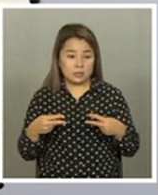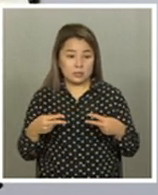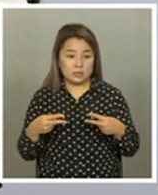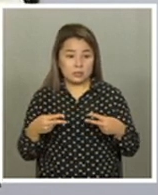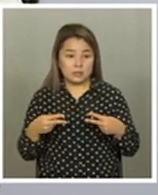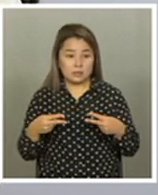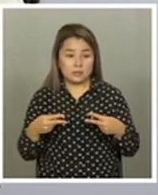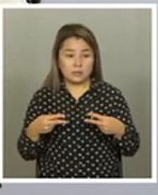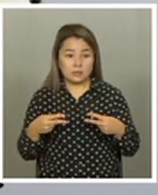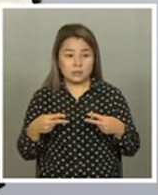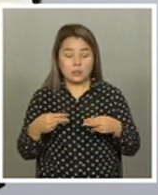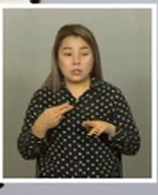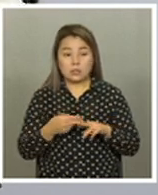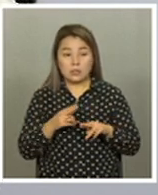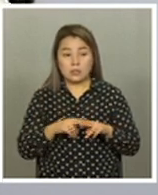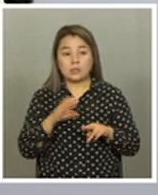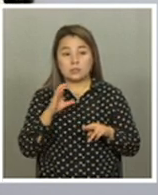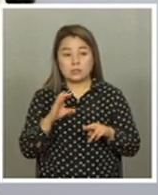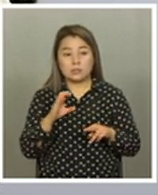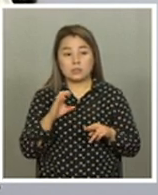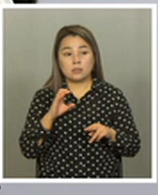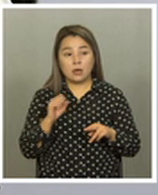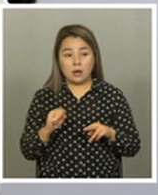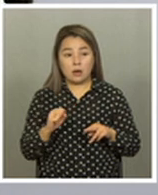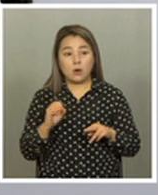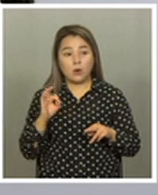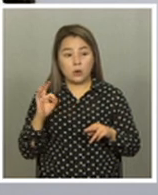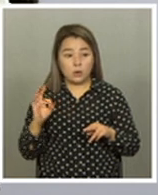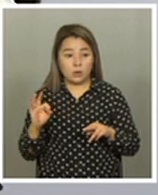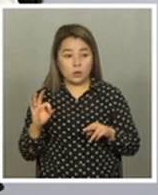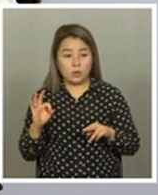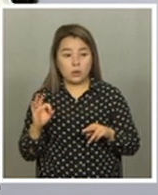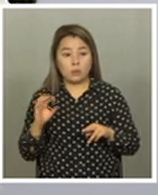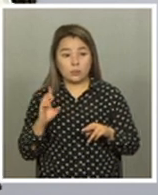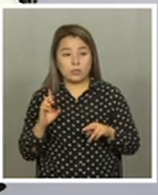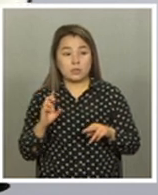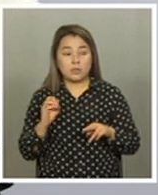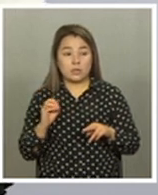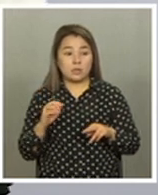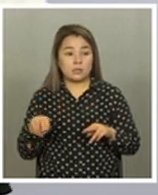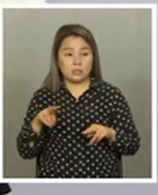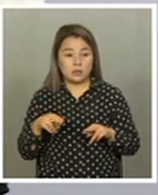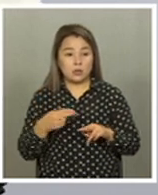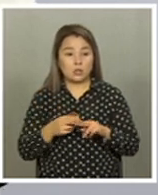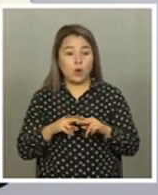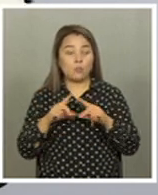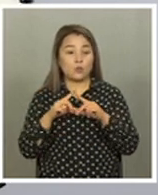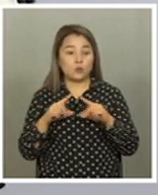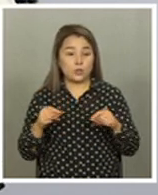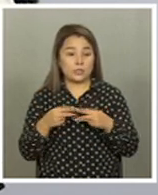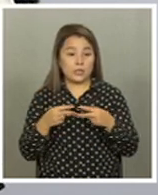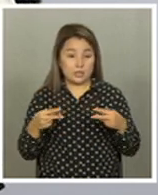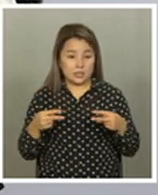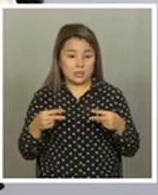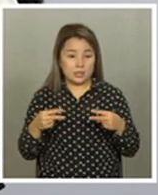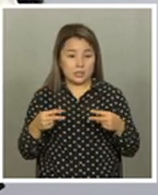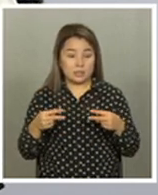Және сондай-ақ САО және БЕД бұрыштары тең.